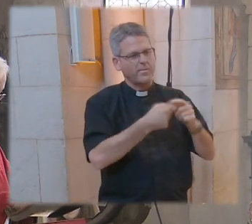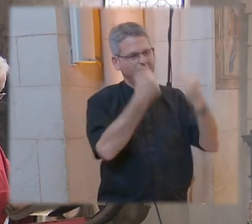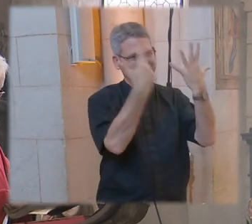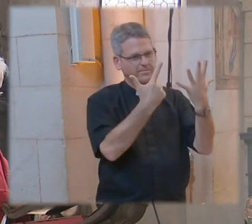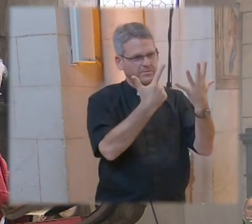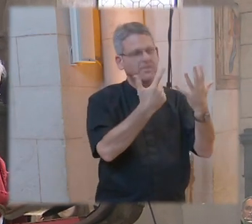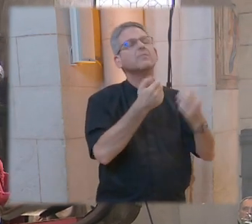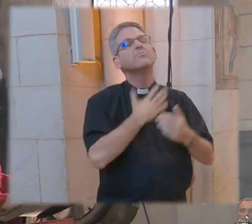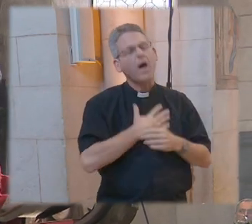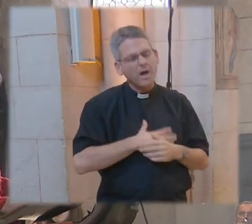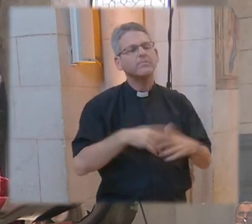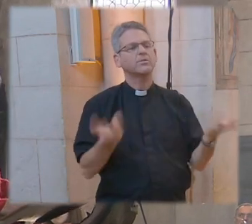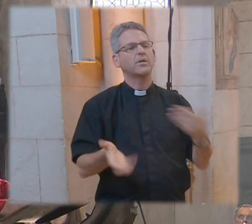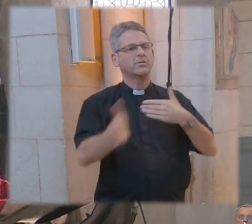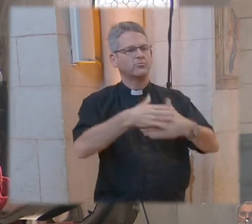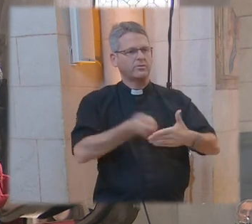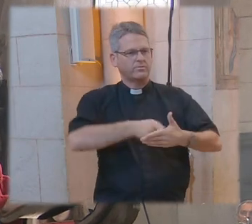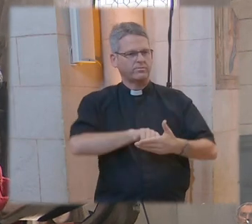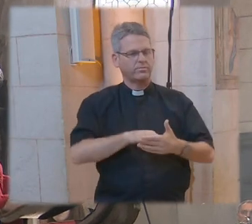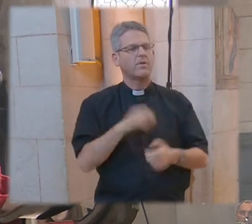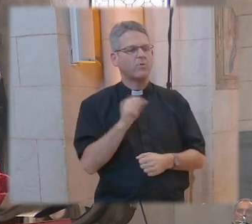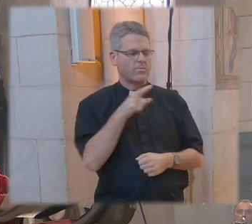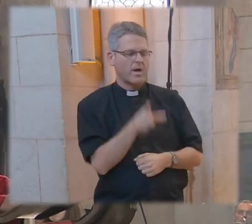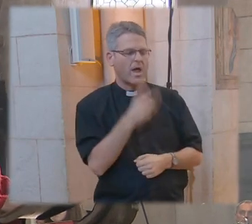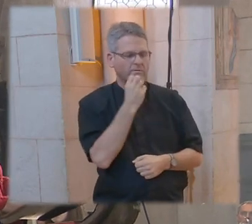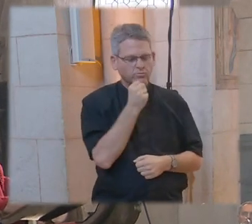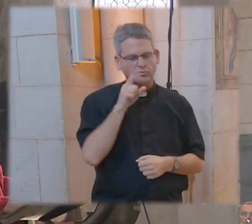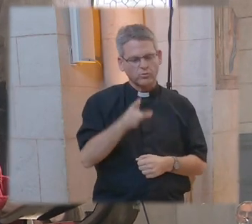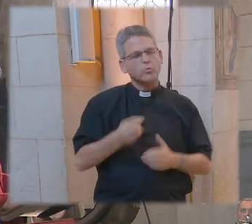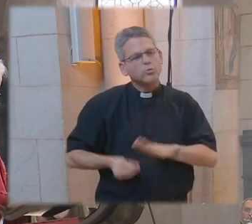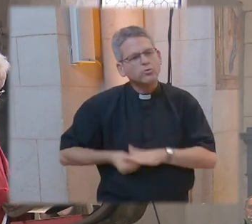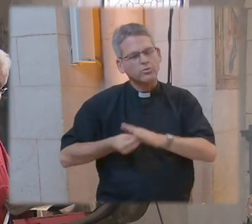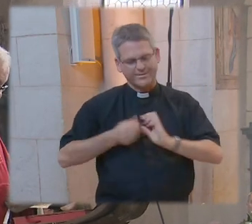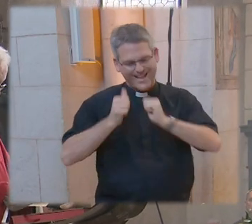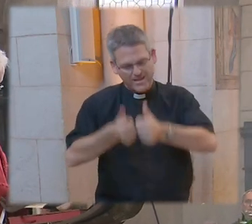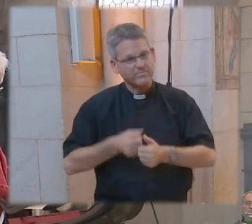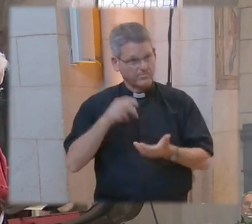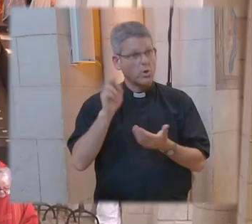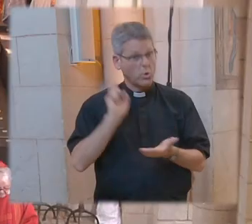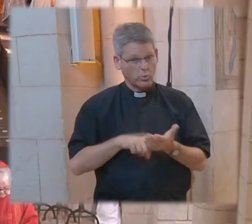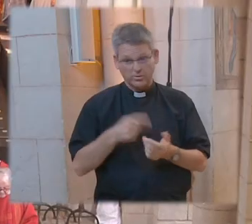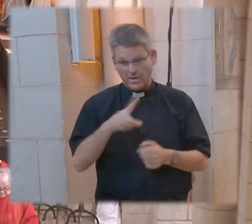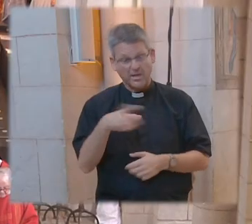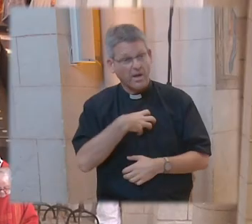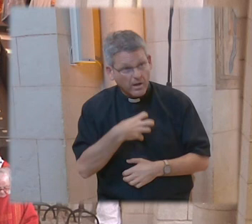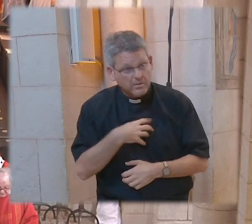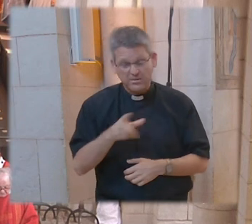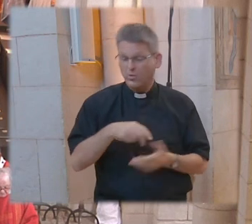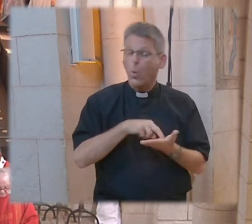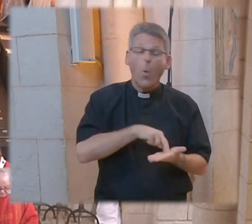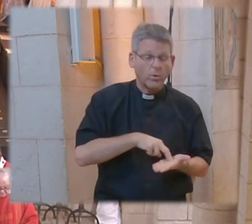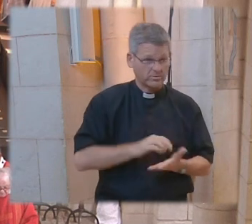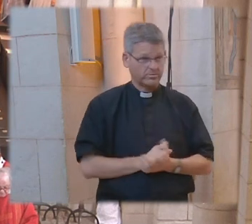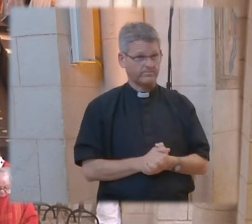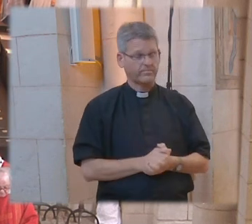einschließen und unterstützte sie in ihren leiblichen und geistigen Nöten. Mitte